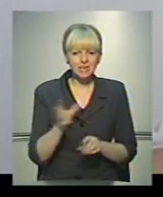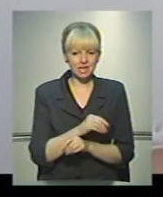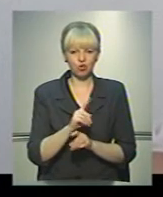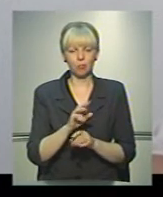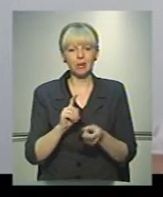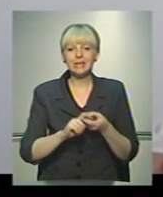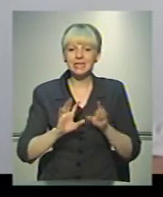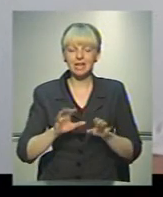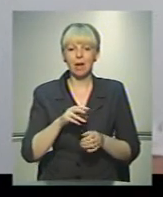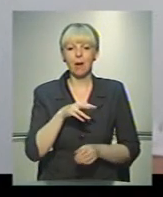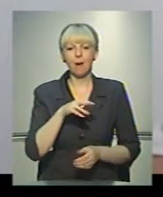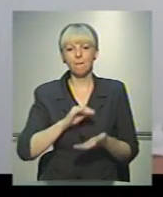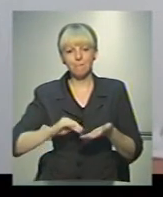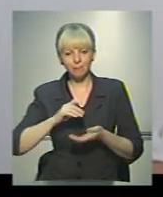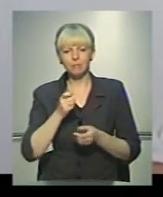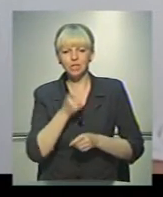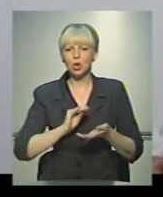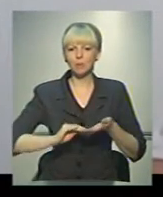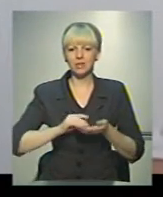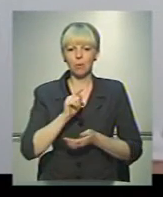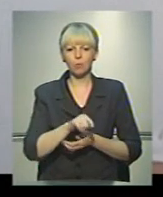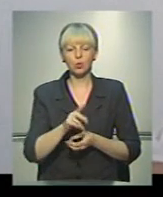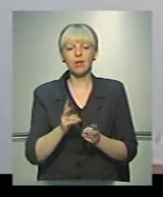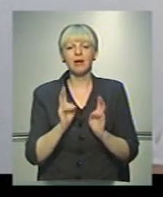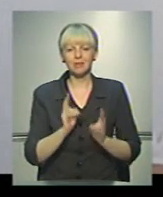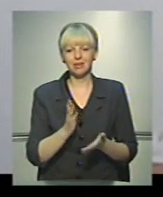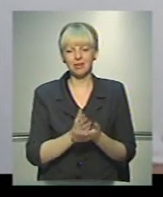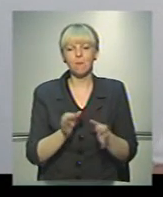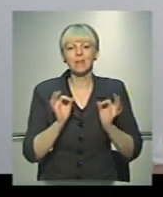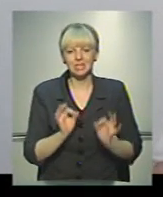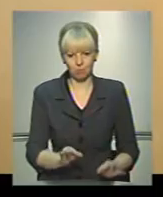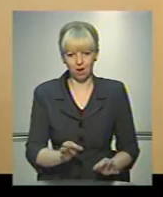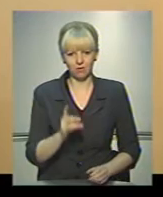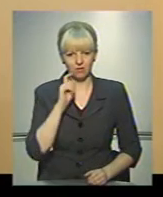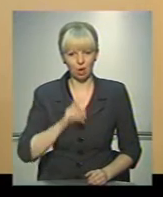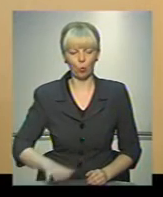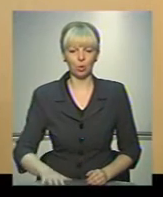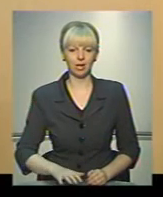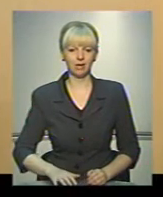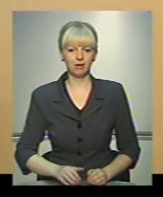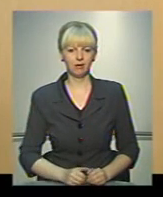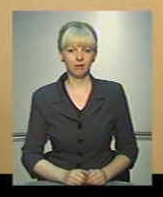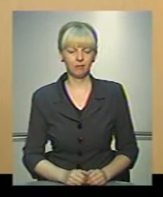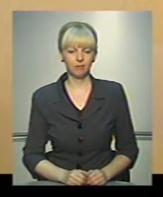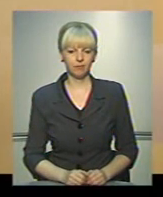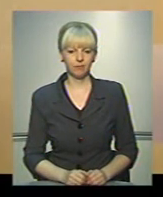аби незалежні медіа більше писали про те, як є насправді в Україні.